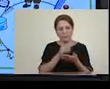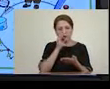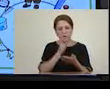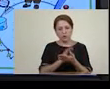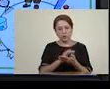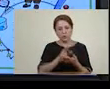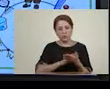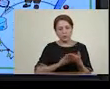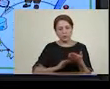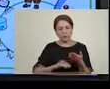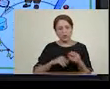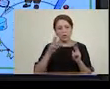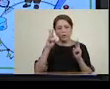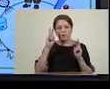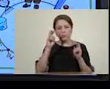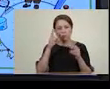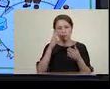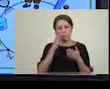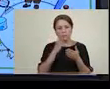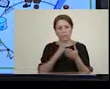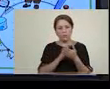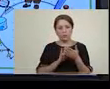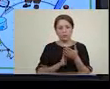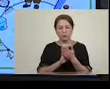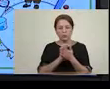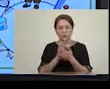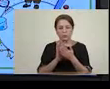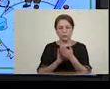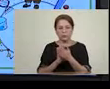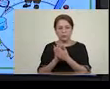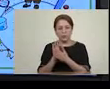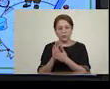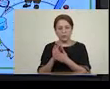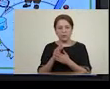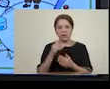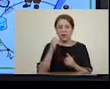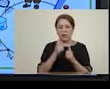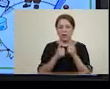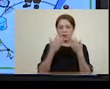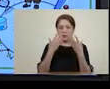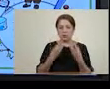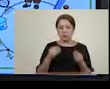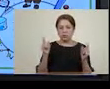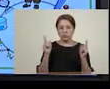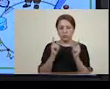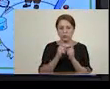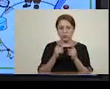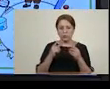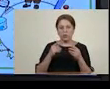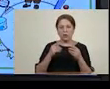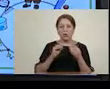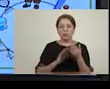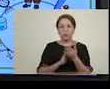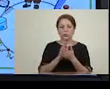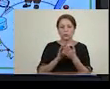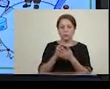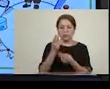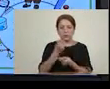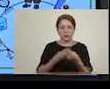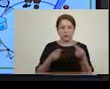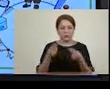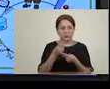yozing. Mavzuga oid o'simliklarning, ya'ni siz kundalik hayotda qo'llaydigan o'simliklarni rasmlarini